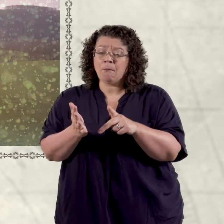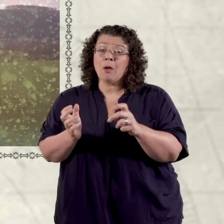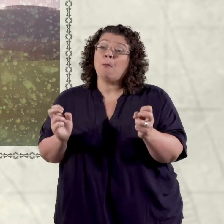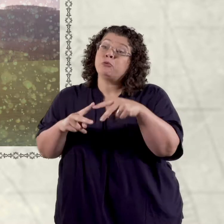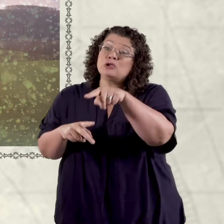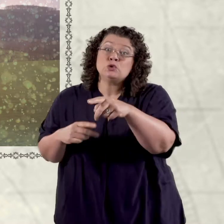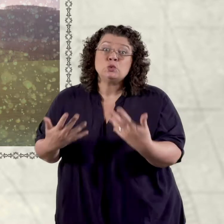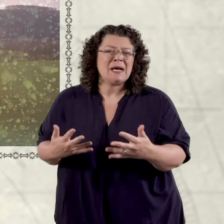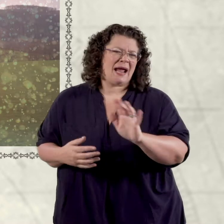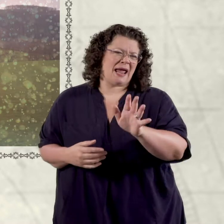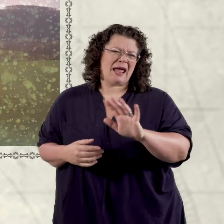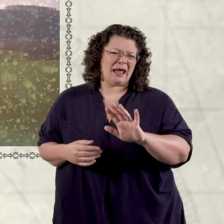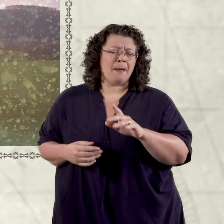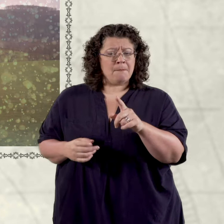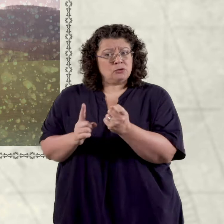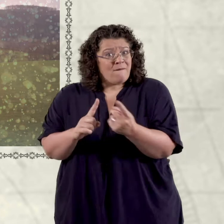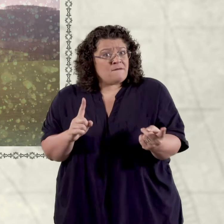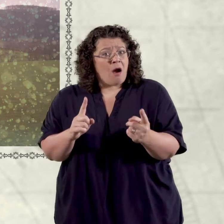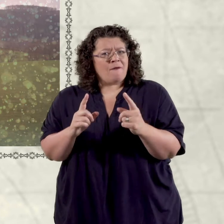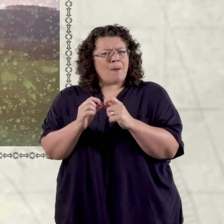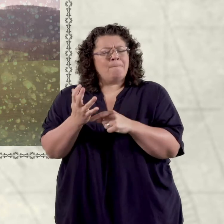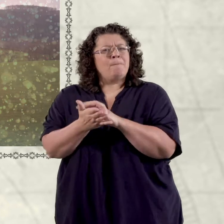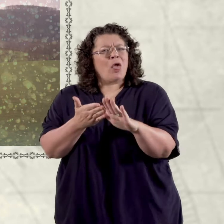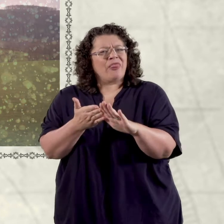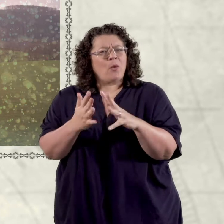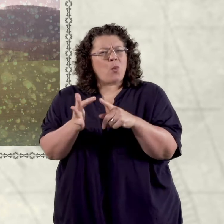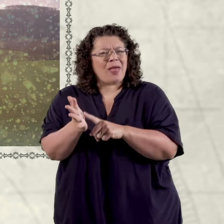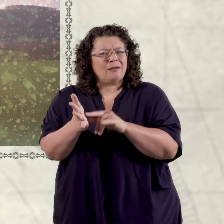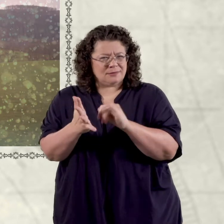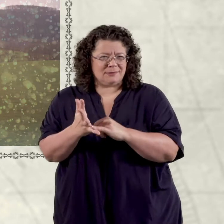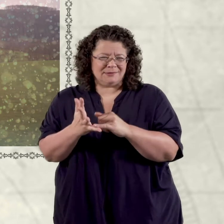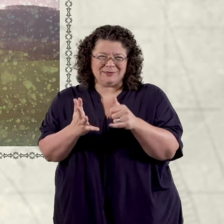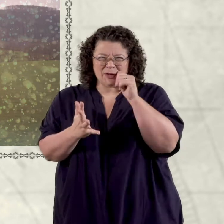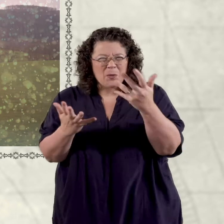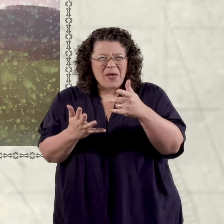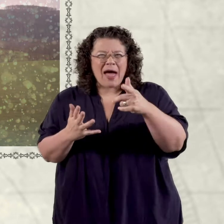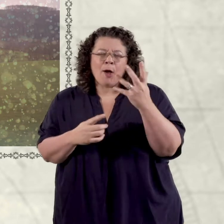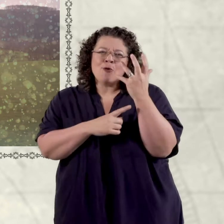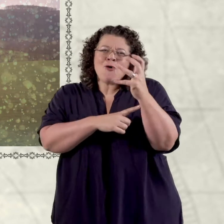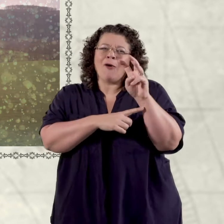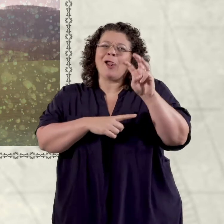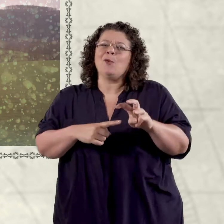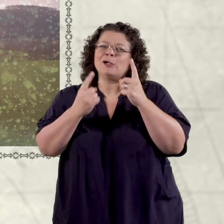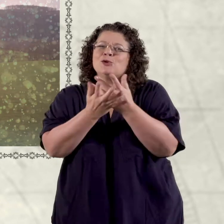ni ddim yn bell o Llanfair y Muallt. Dach chi'n gwybod, lle mae'r sioe frenhinol bob blwyddyn.